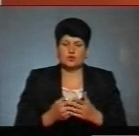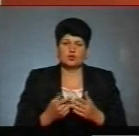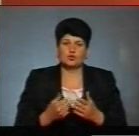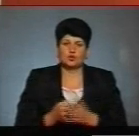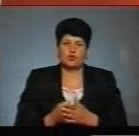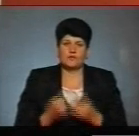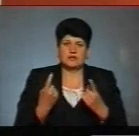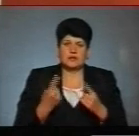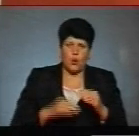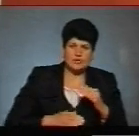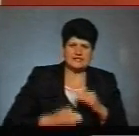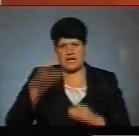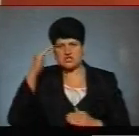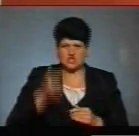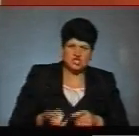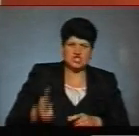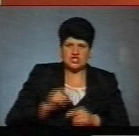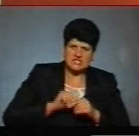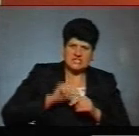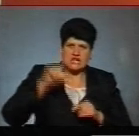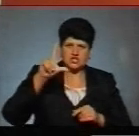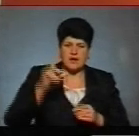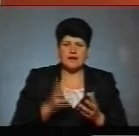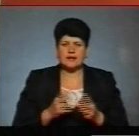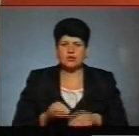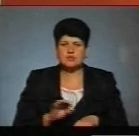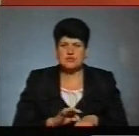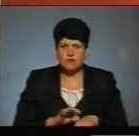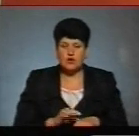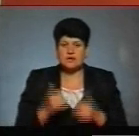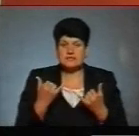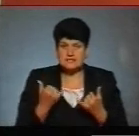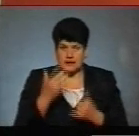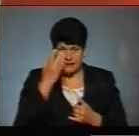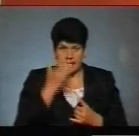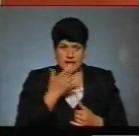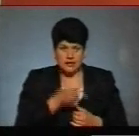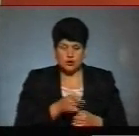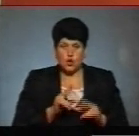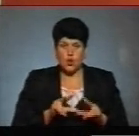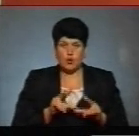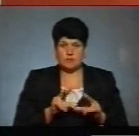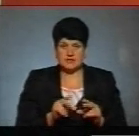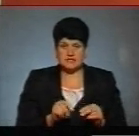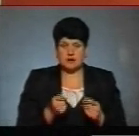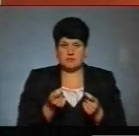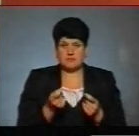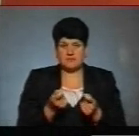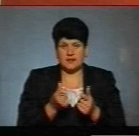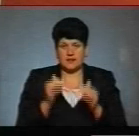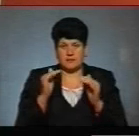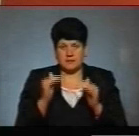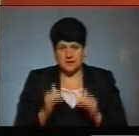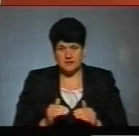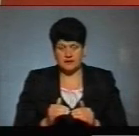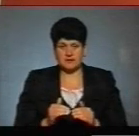значного скачка кількості хворих? Ну, наразі попередньо на літо обіцяють нам навпаки невелике падіння або навпаки